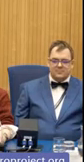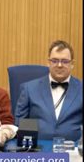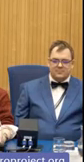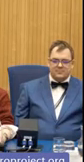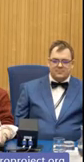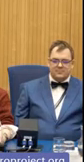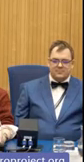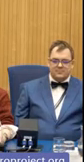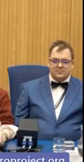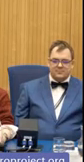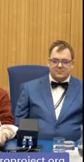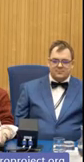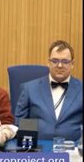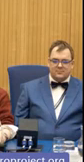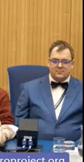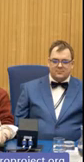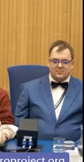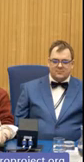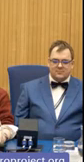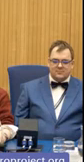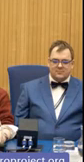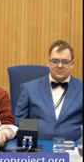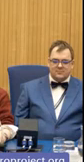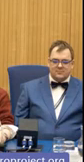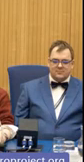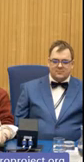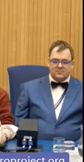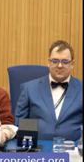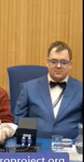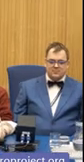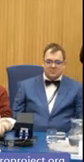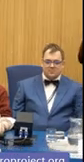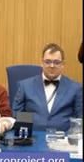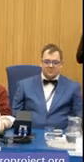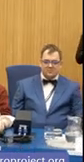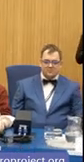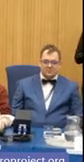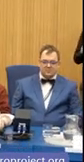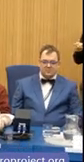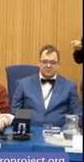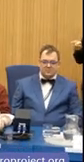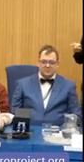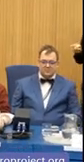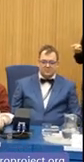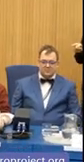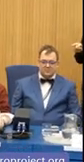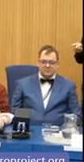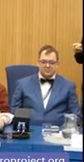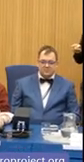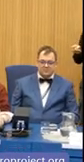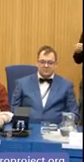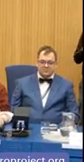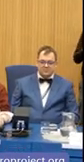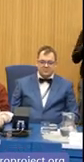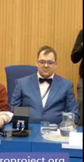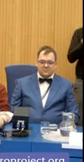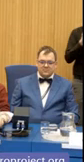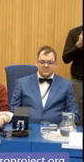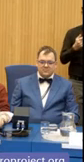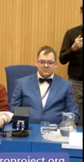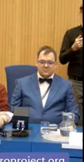Zum Beispiel haben wir einen Fragebogen überprüft und angepasst. Und mit diesem